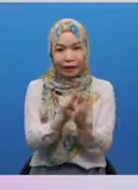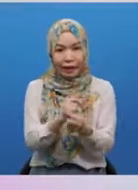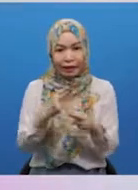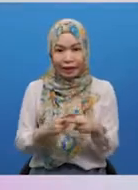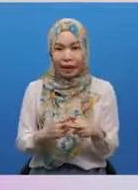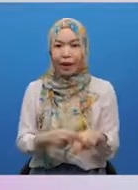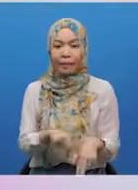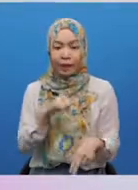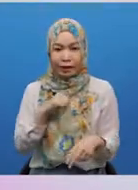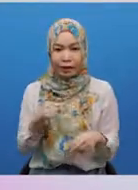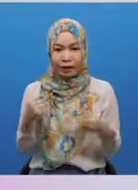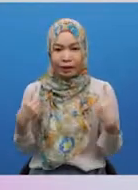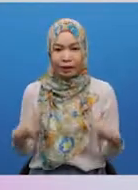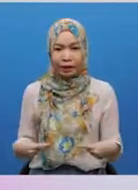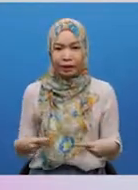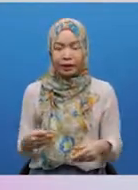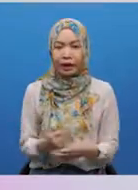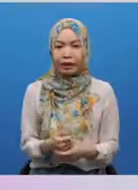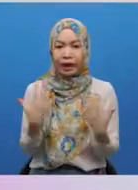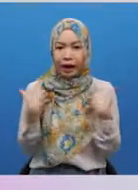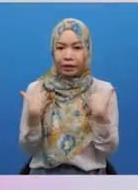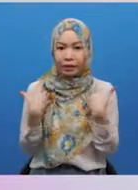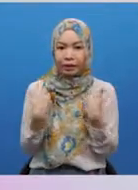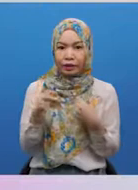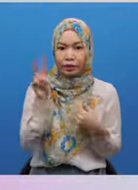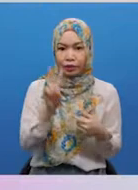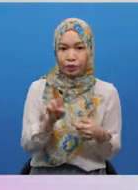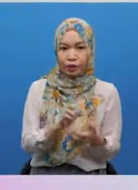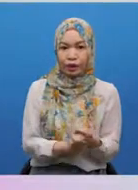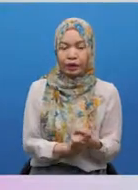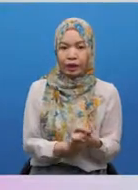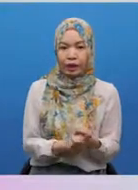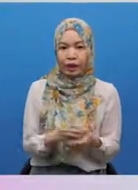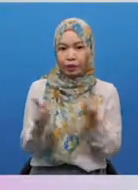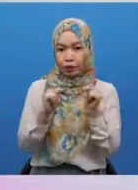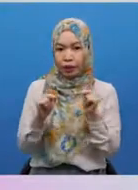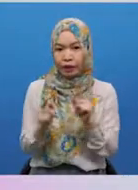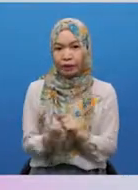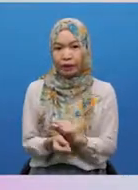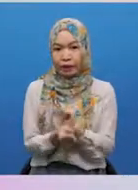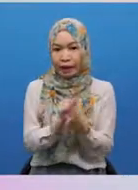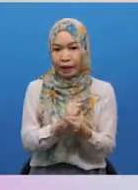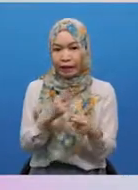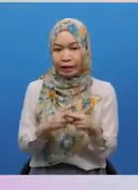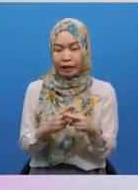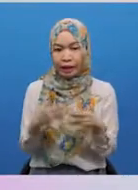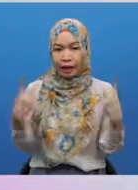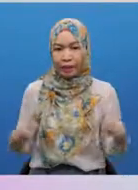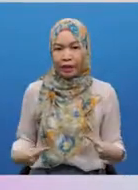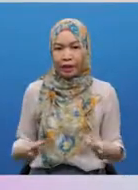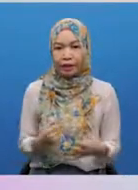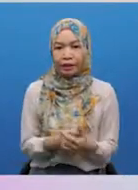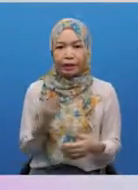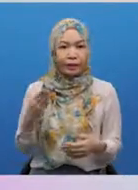diri terbahagi kepada 2 iaitu kata ganti nama diri biasa dan kata ganti nama